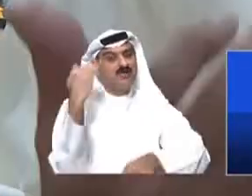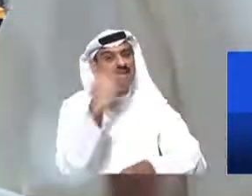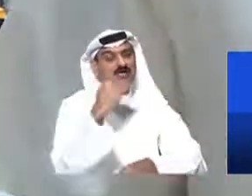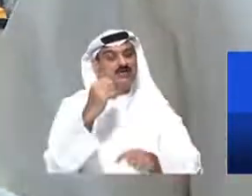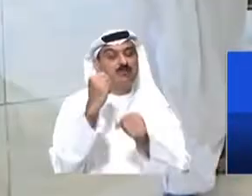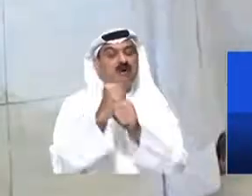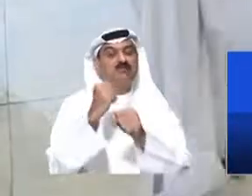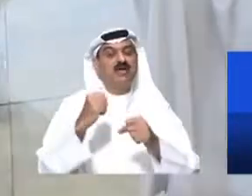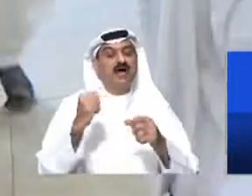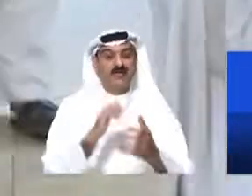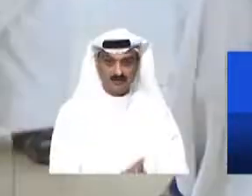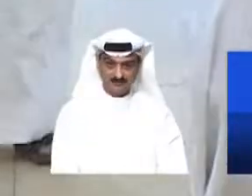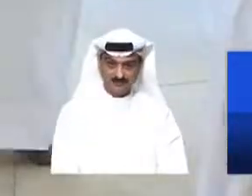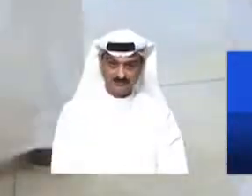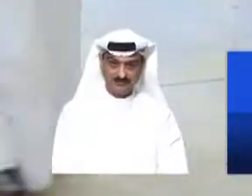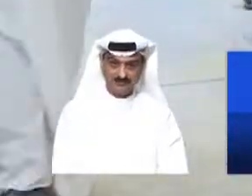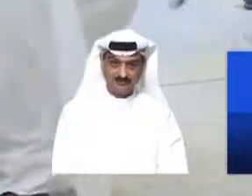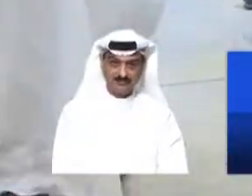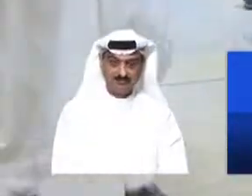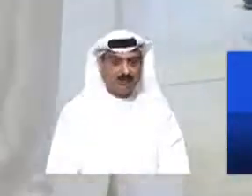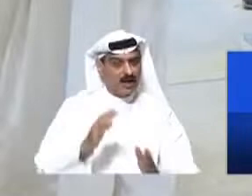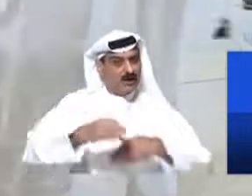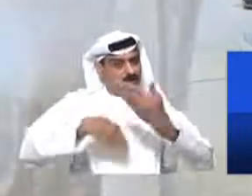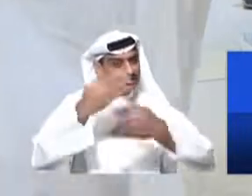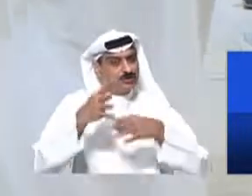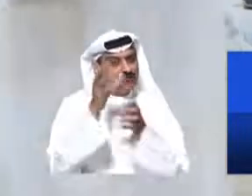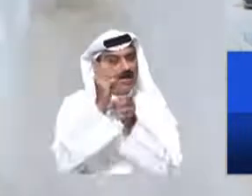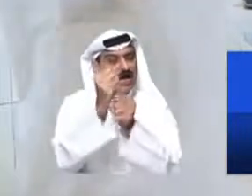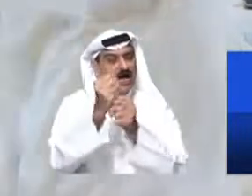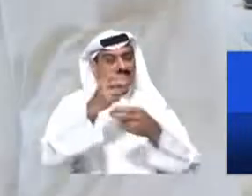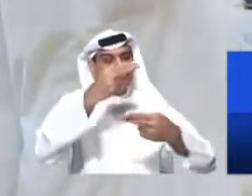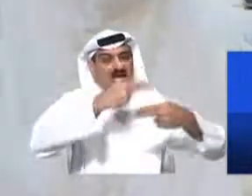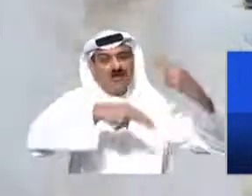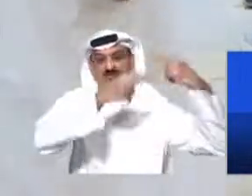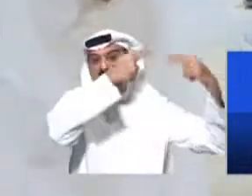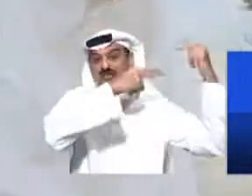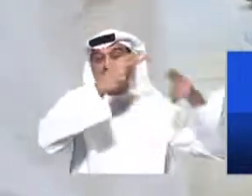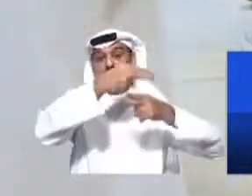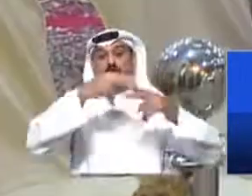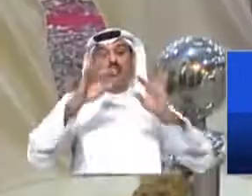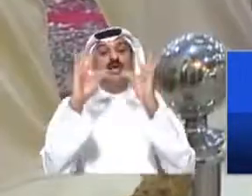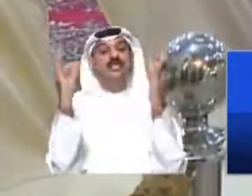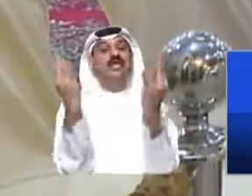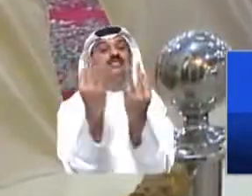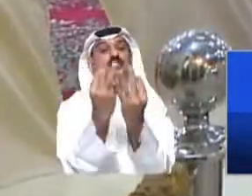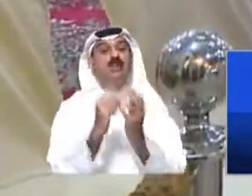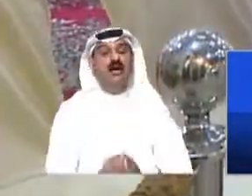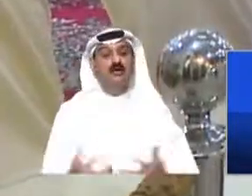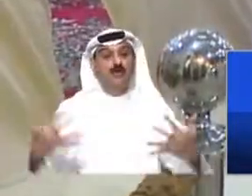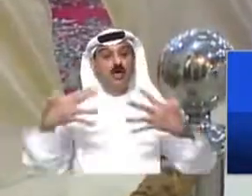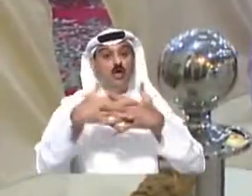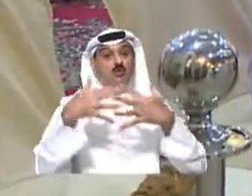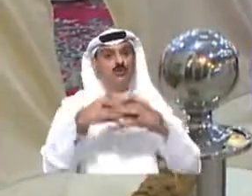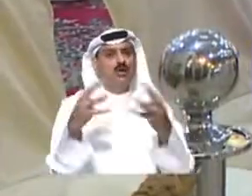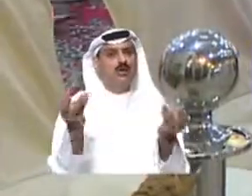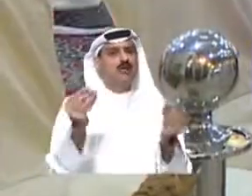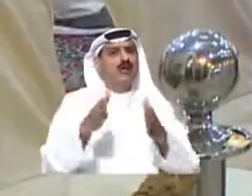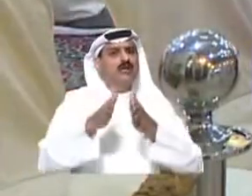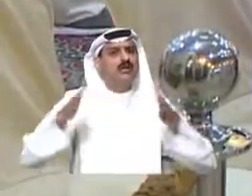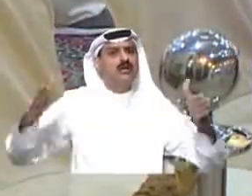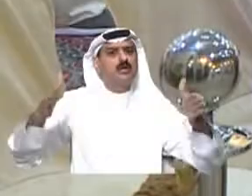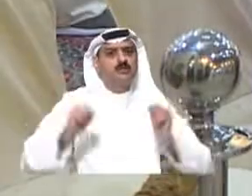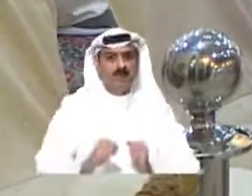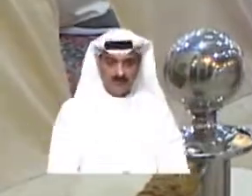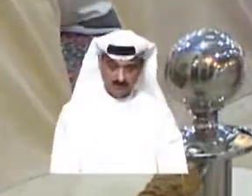الشعبية القديمة. البطولة تسهم في الحفاظ على الموروثات الاجتماعية من خلال مشاركة هذا العدد الكبير تحت